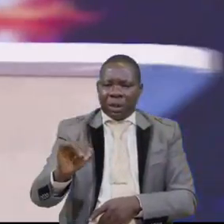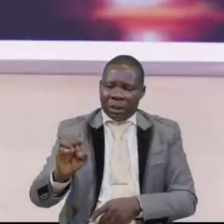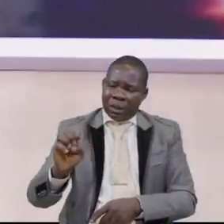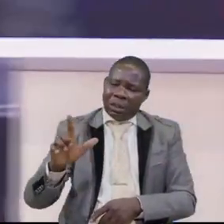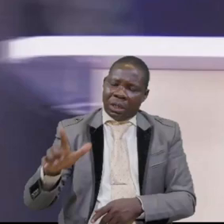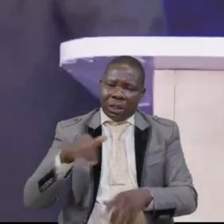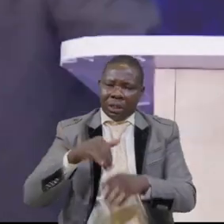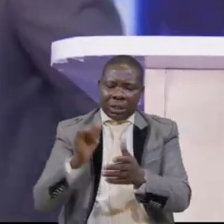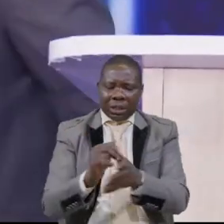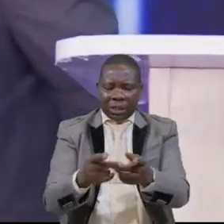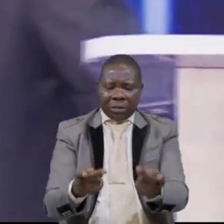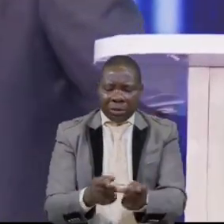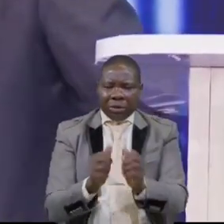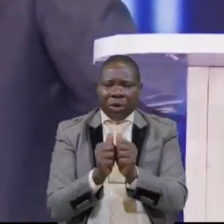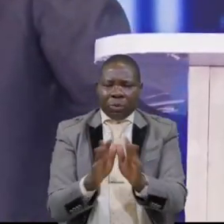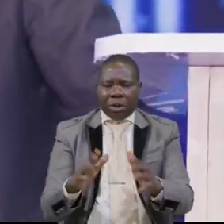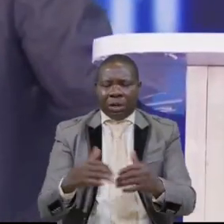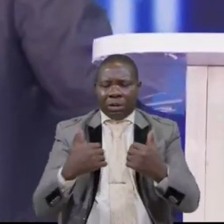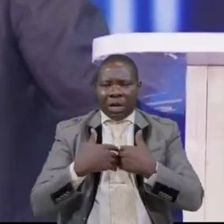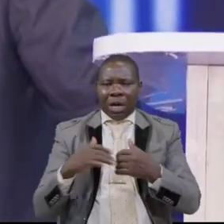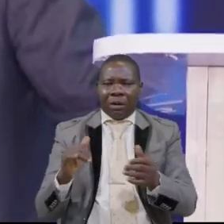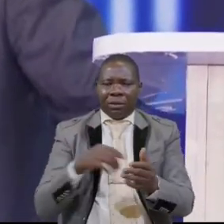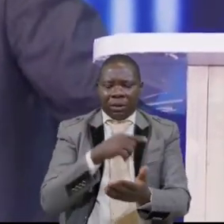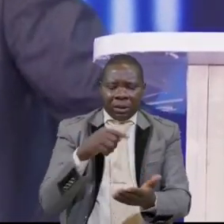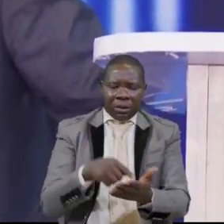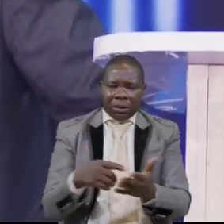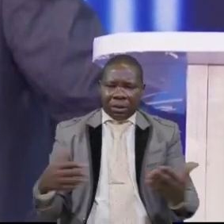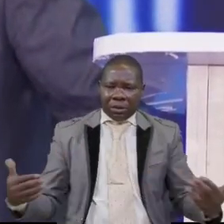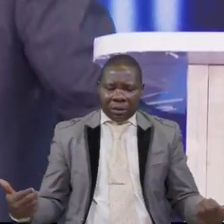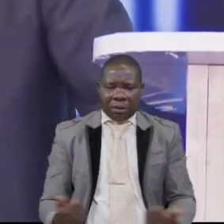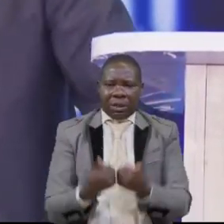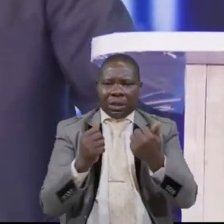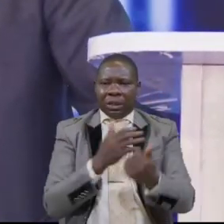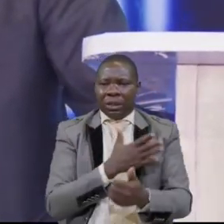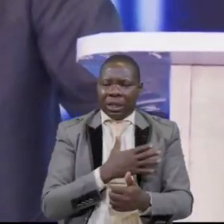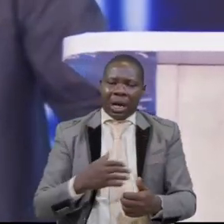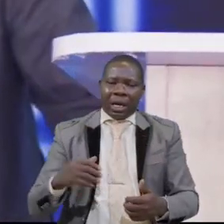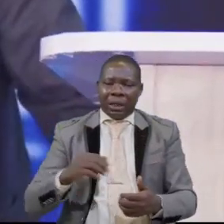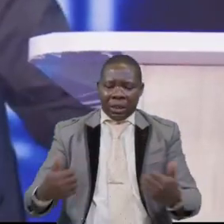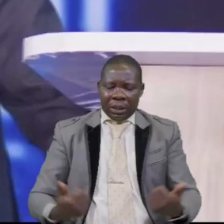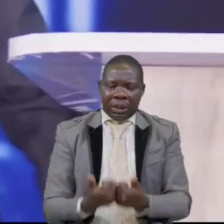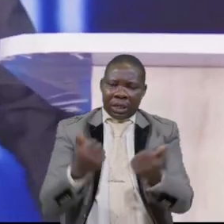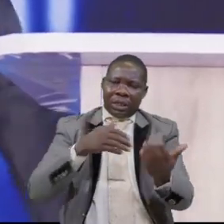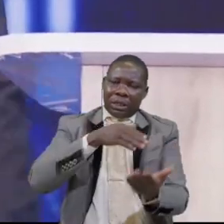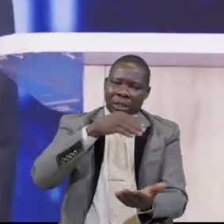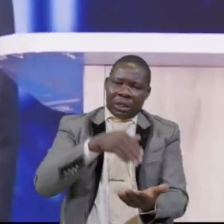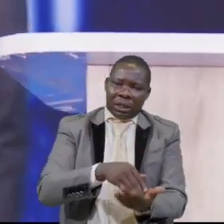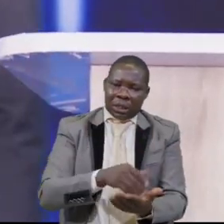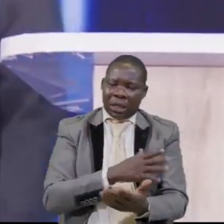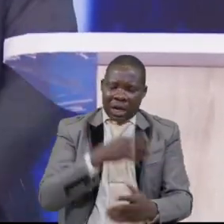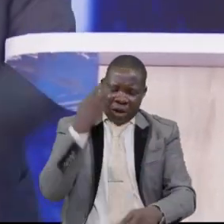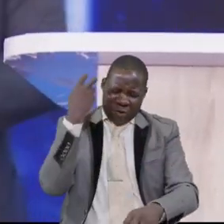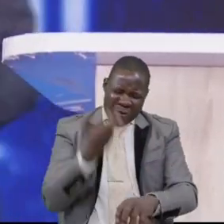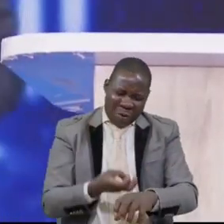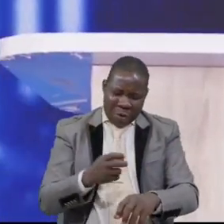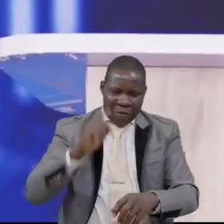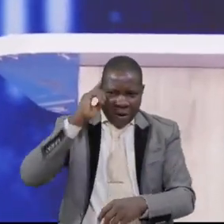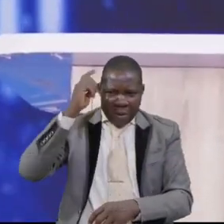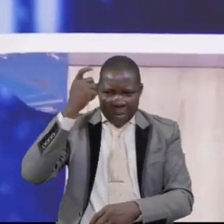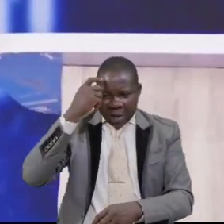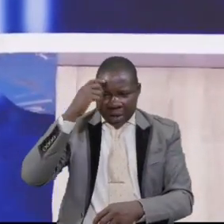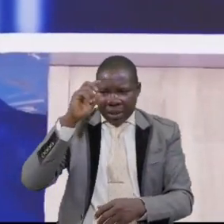sans avoir ce nouveau défi et cette pensée